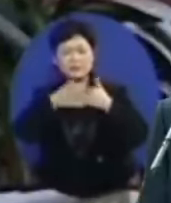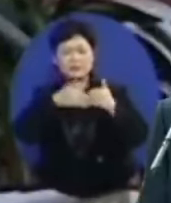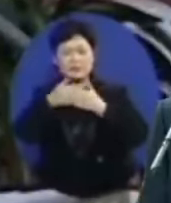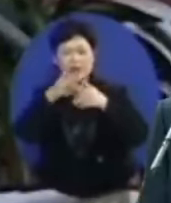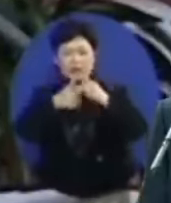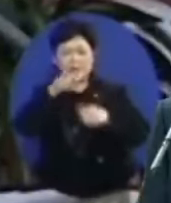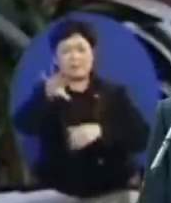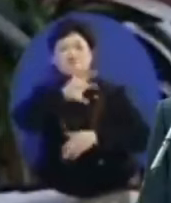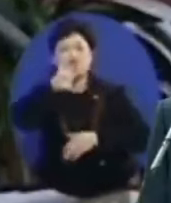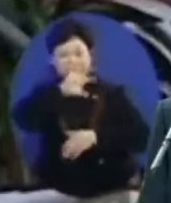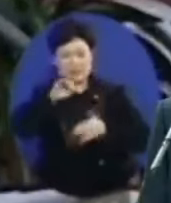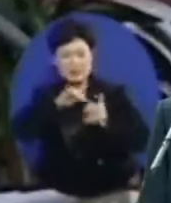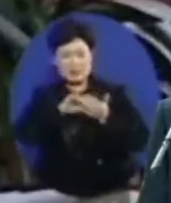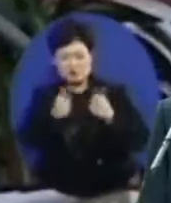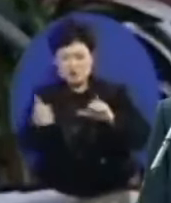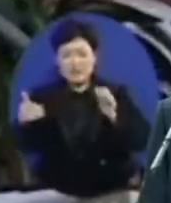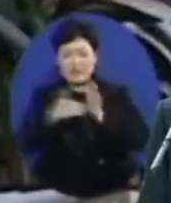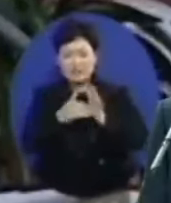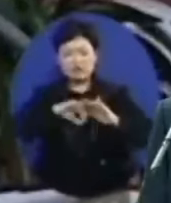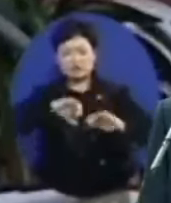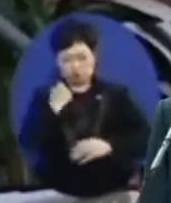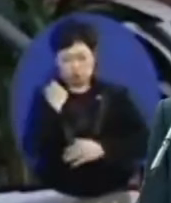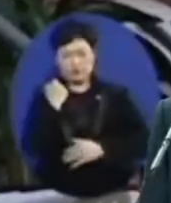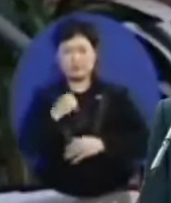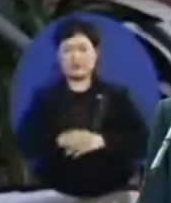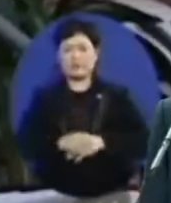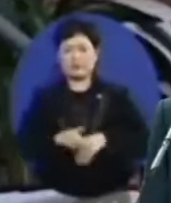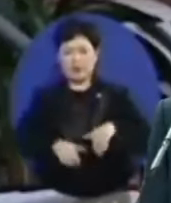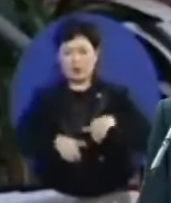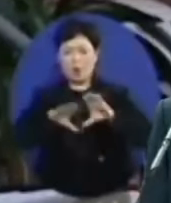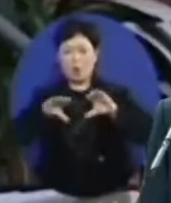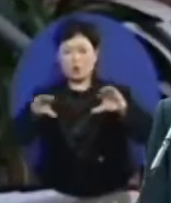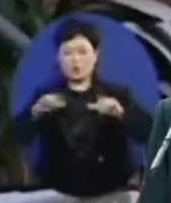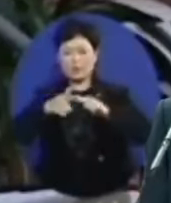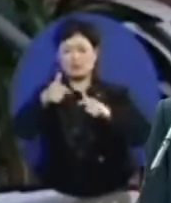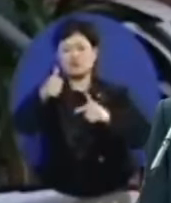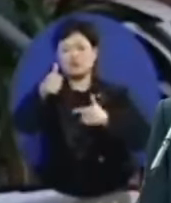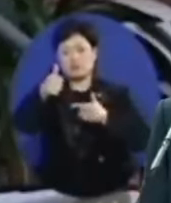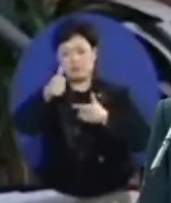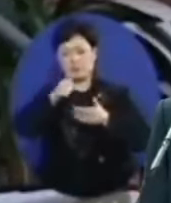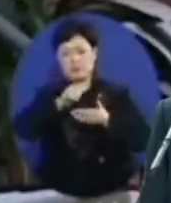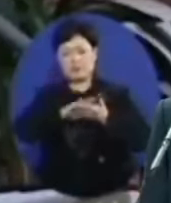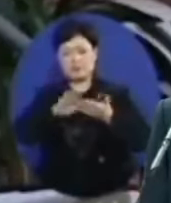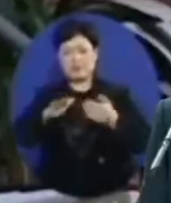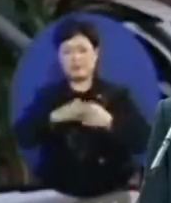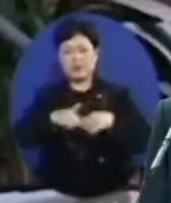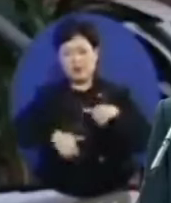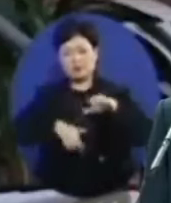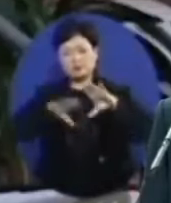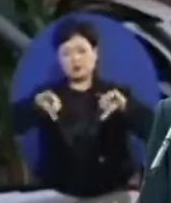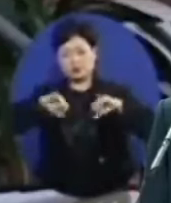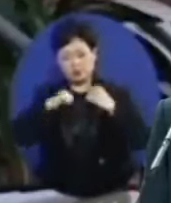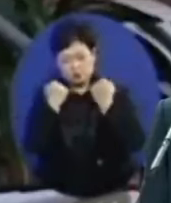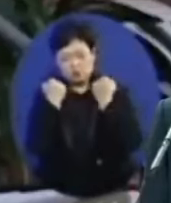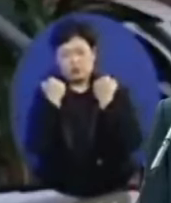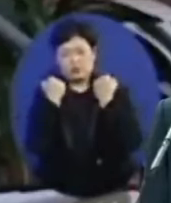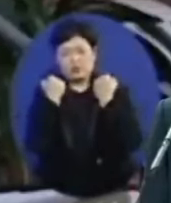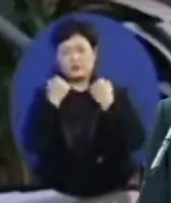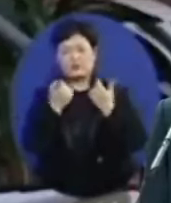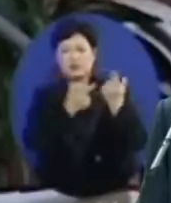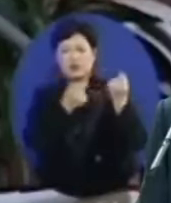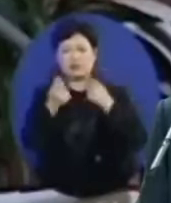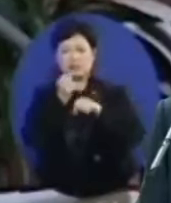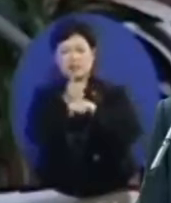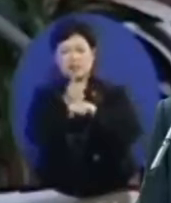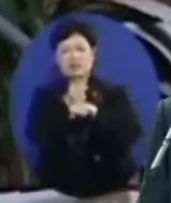훈련했습니다. 예수님은 죽기까지 순종했습니다. 온유한 분이 예수님인 것입니다. 부드럽고 순종하는 그러한